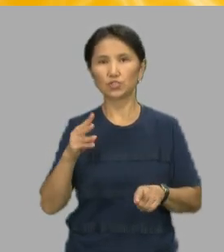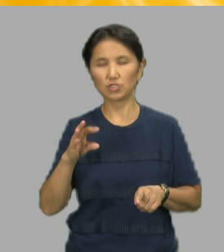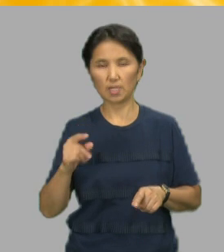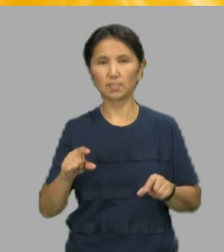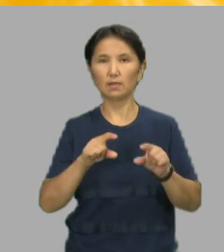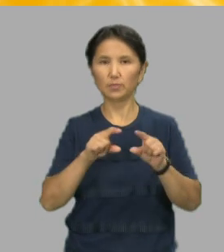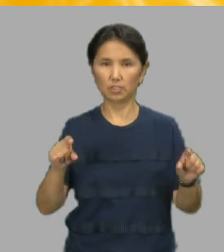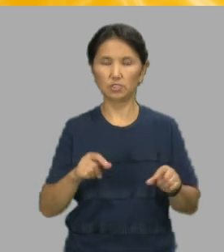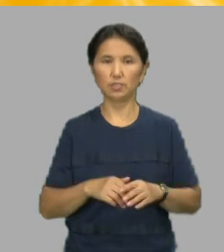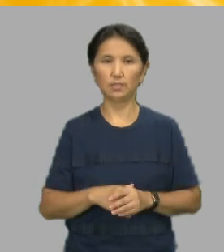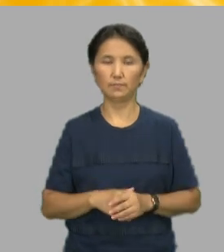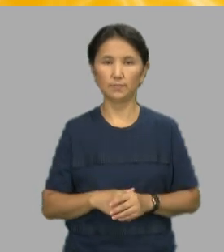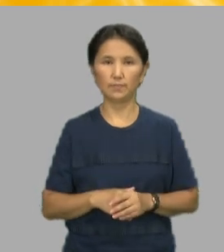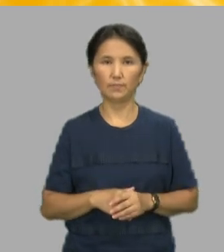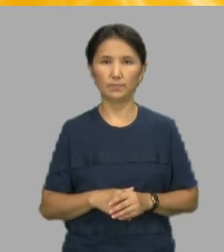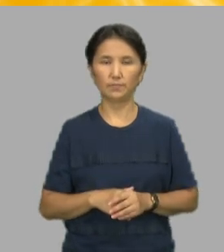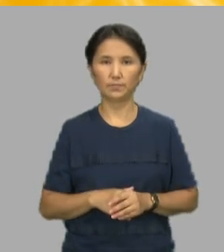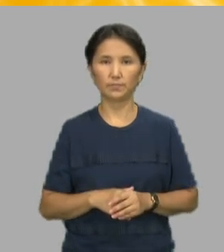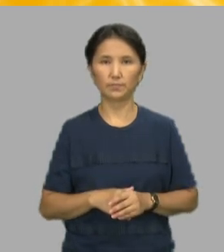членах предложения.